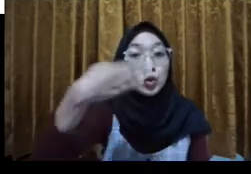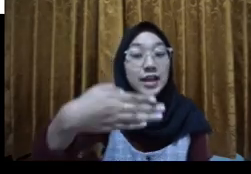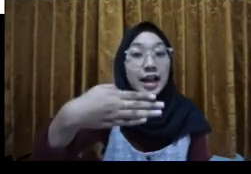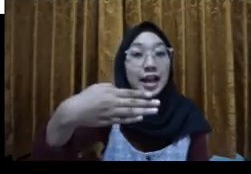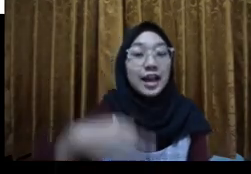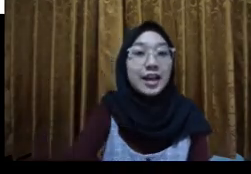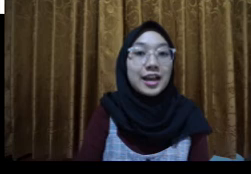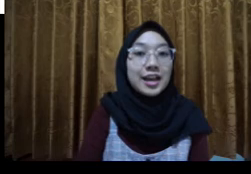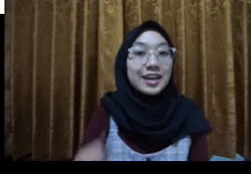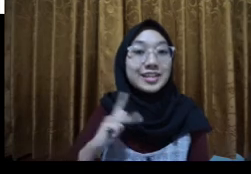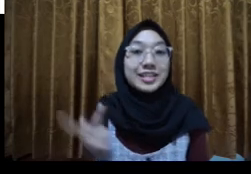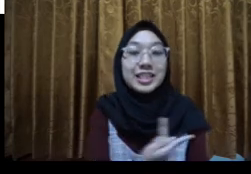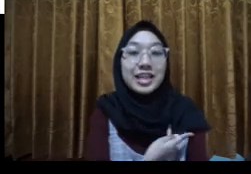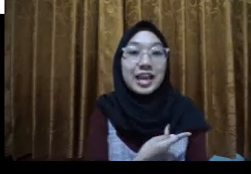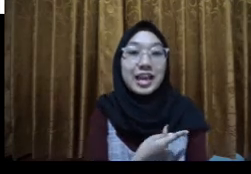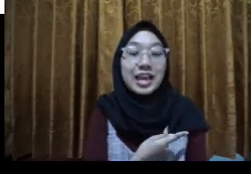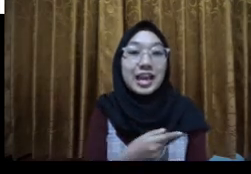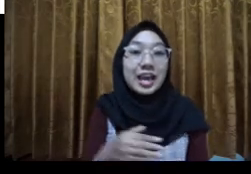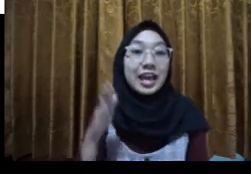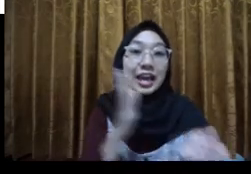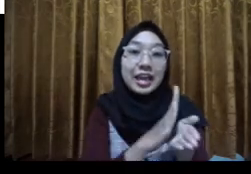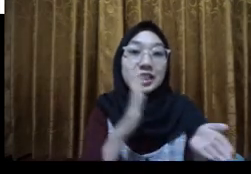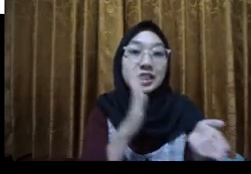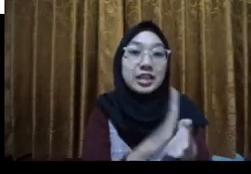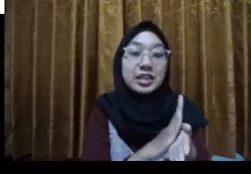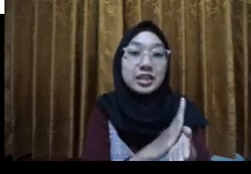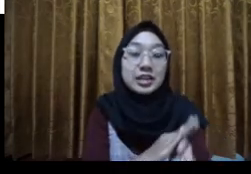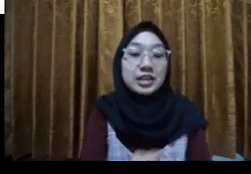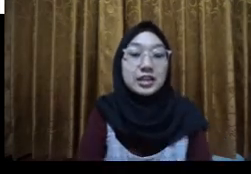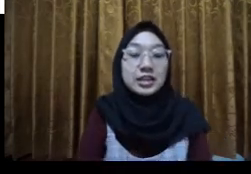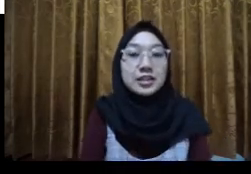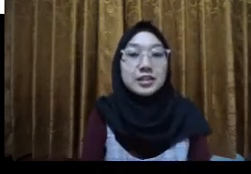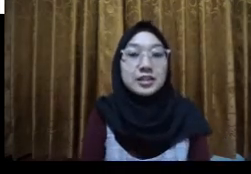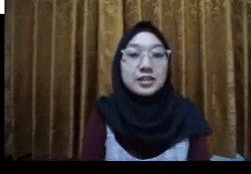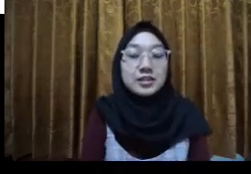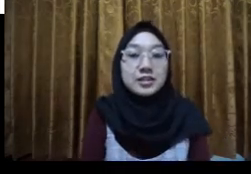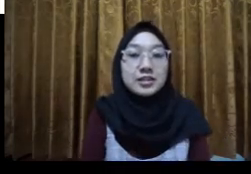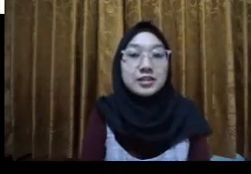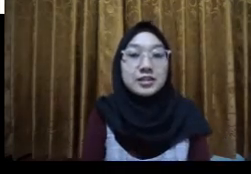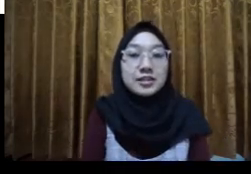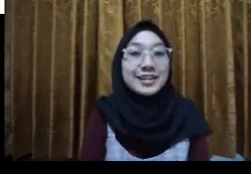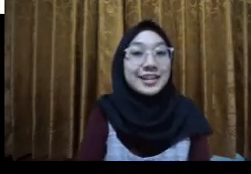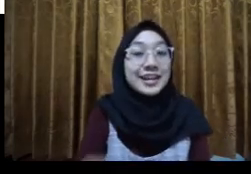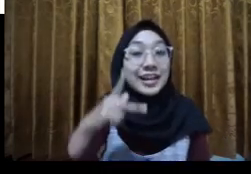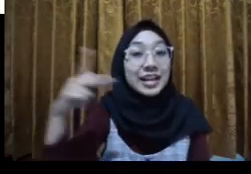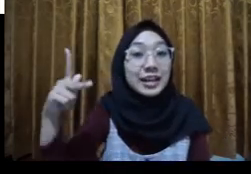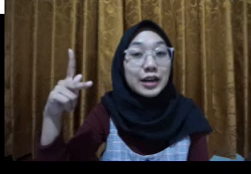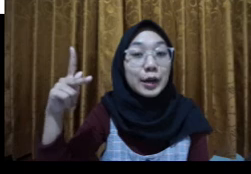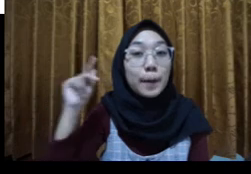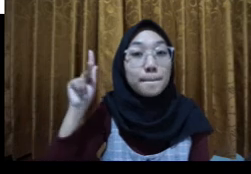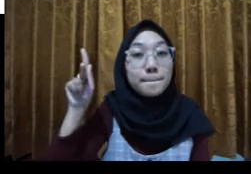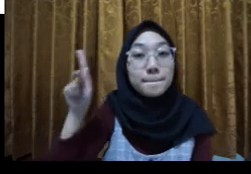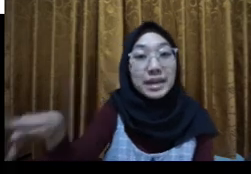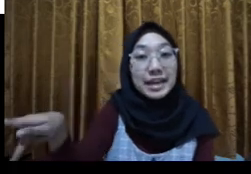sana di bukunya tadi, kita tap sekali lagi. Page 1 211. Dia akan langsung masuk ke page 1, page 1.